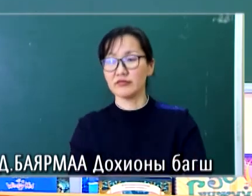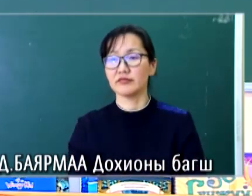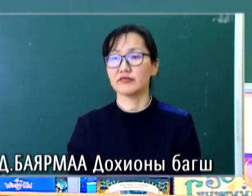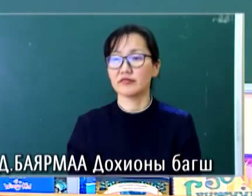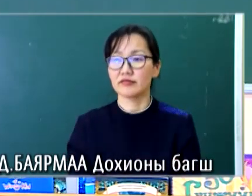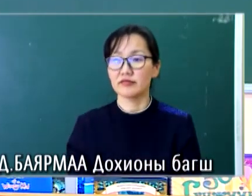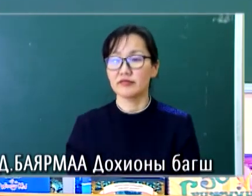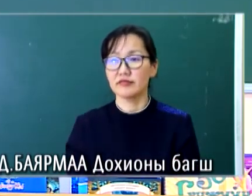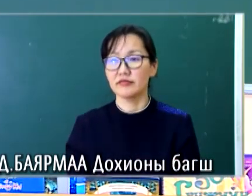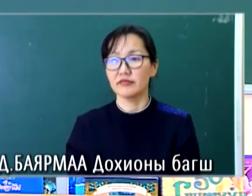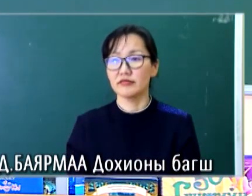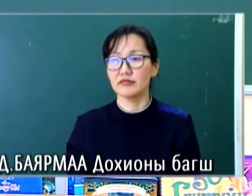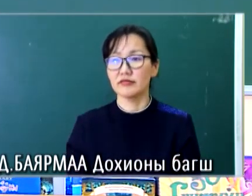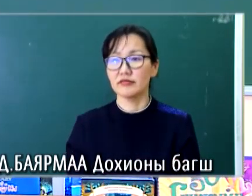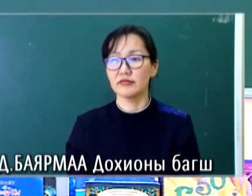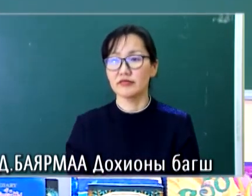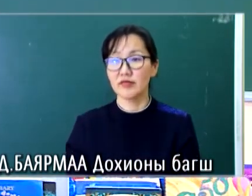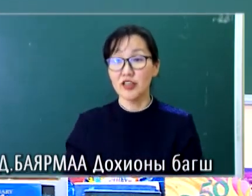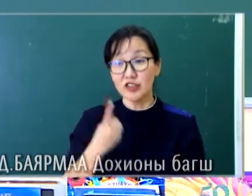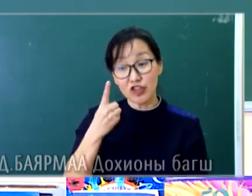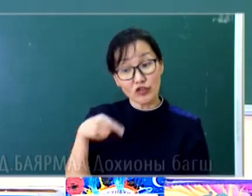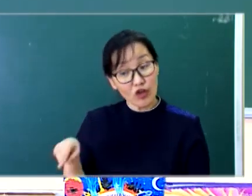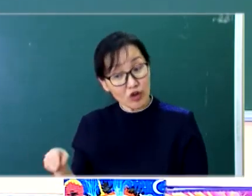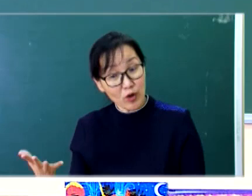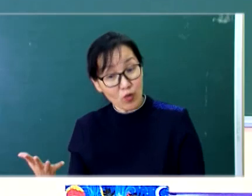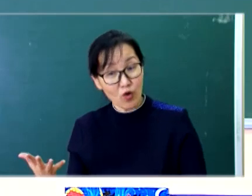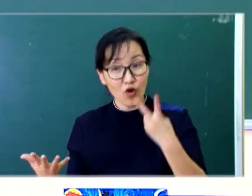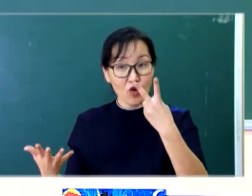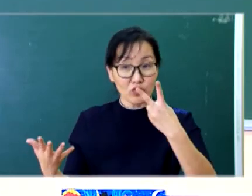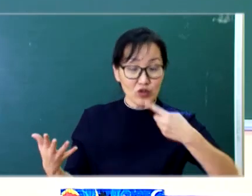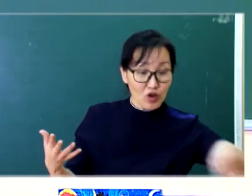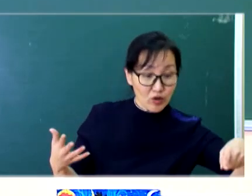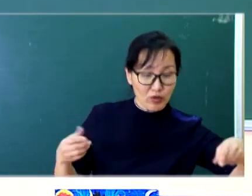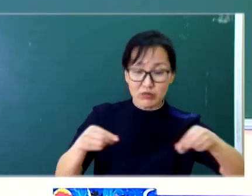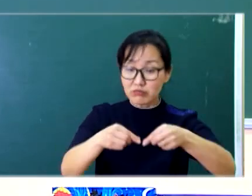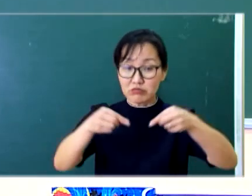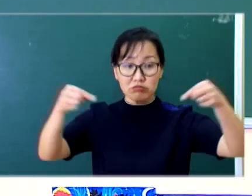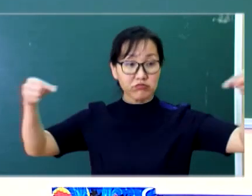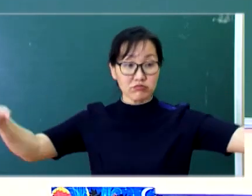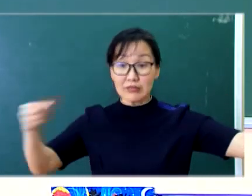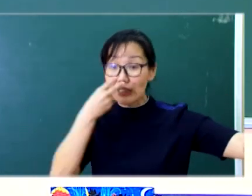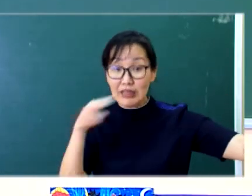нарыг өөр өнгийн шоогоор тэмдэглэж үтээ. За 1/2 ийм зайтай